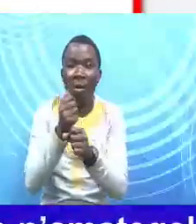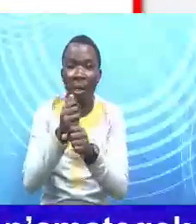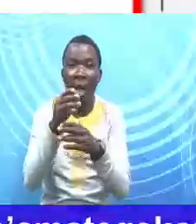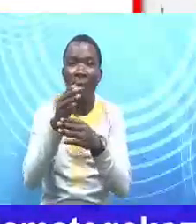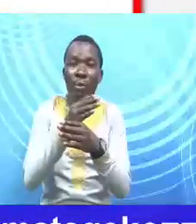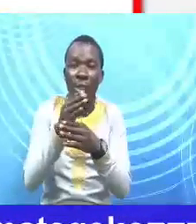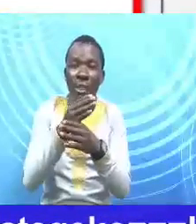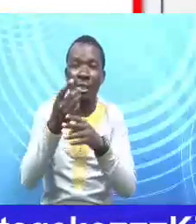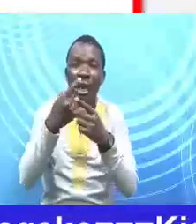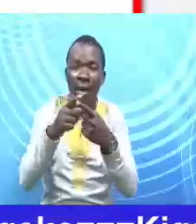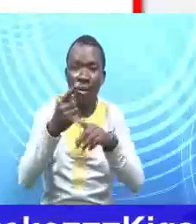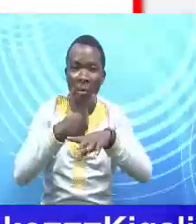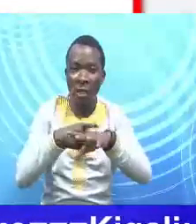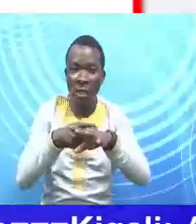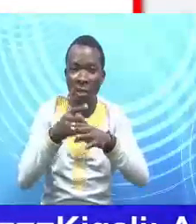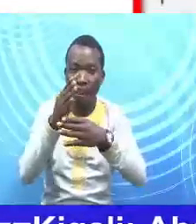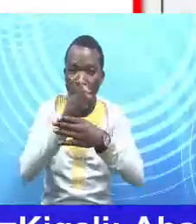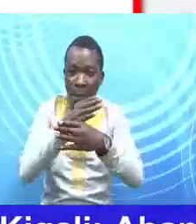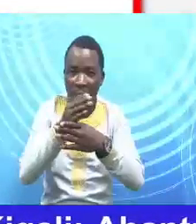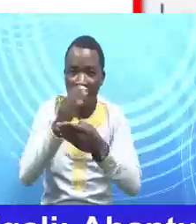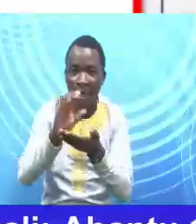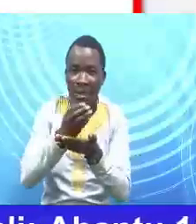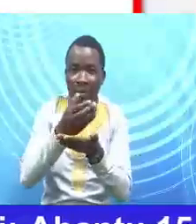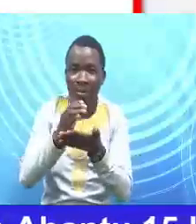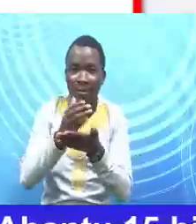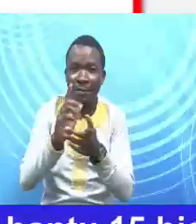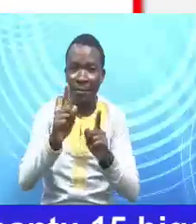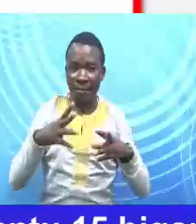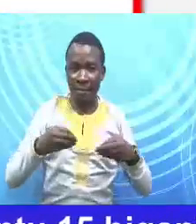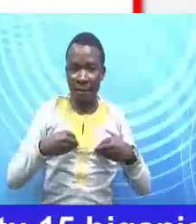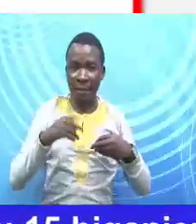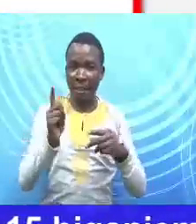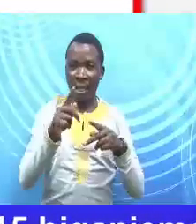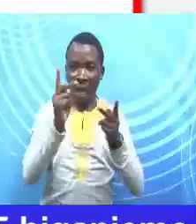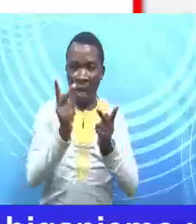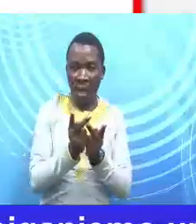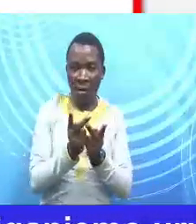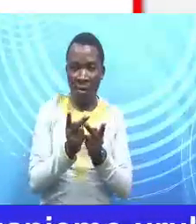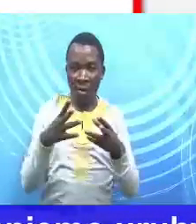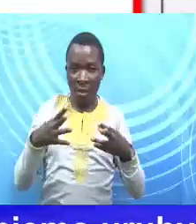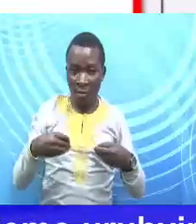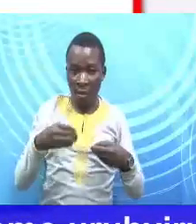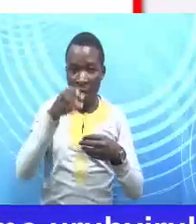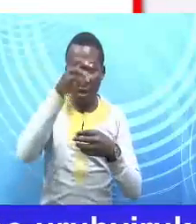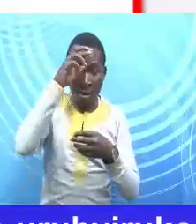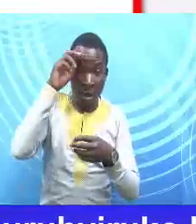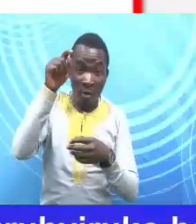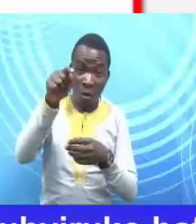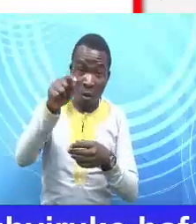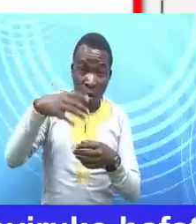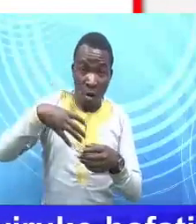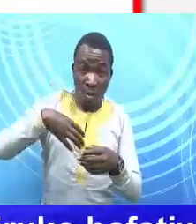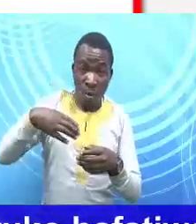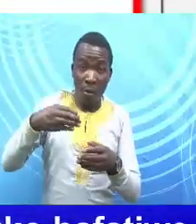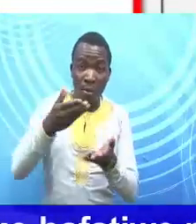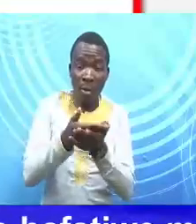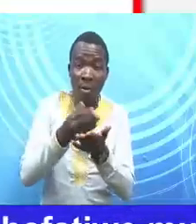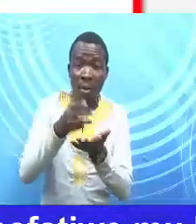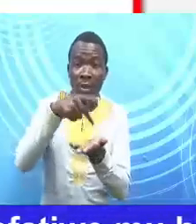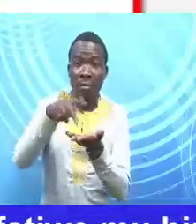muri iki gihe business y'akabari ntabwo yemewe nta hantu yemewe ni nacyo gituma uyu nguyu Ngendahimana yaciwe amande